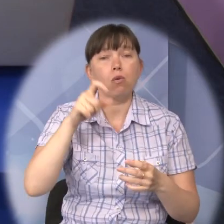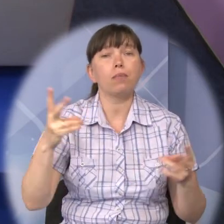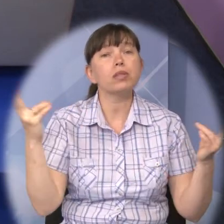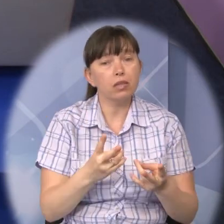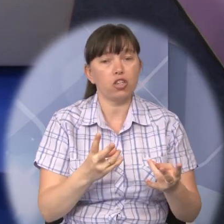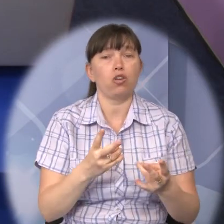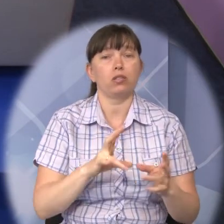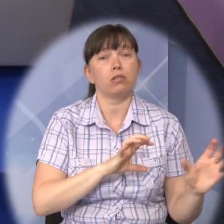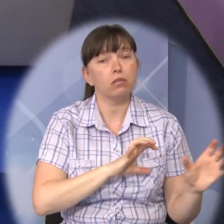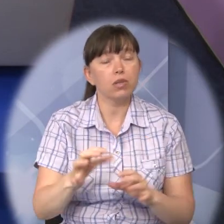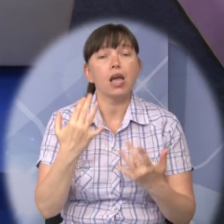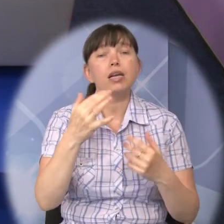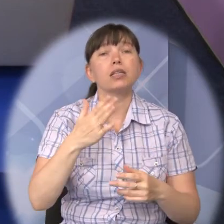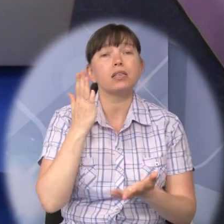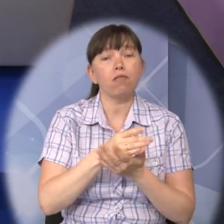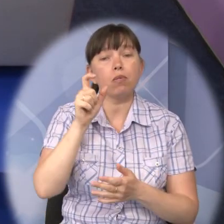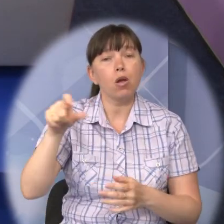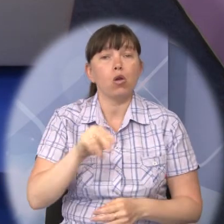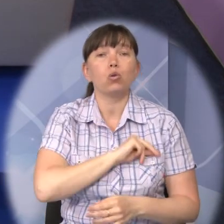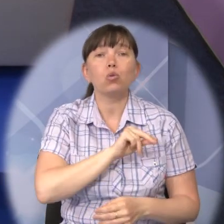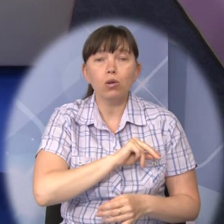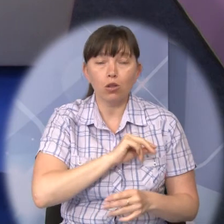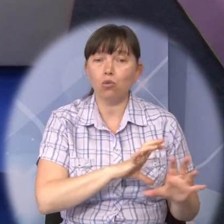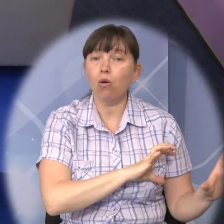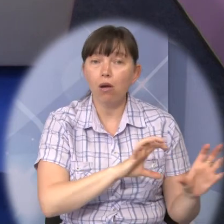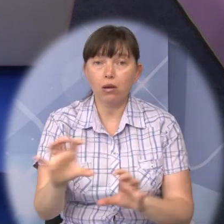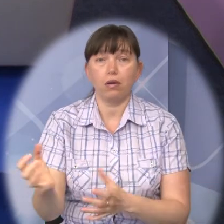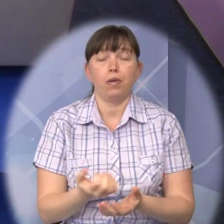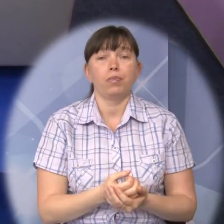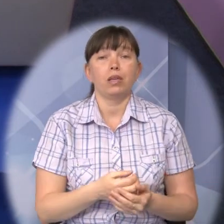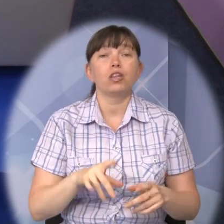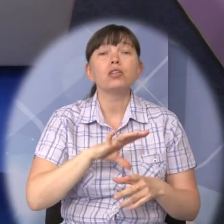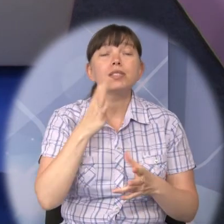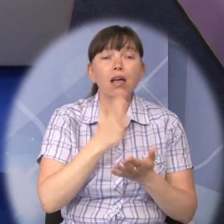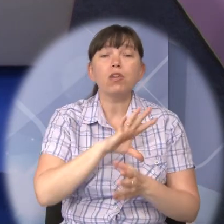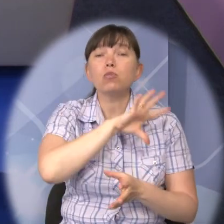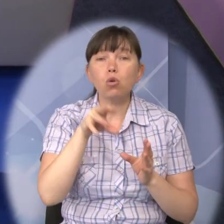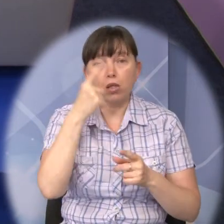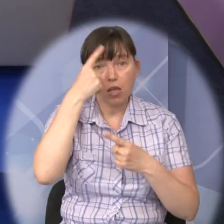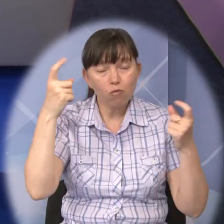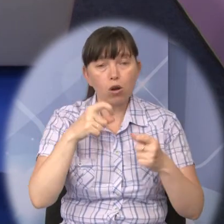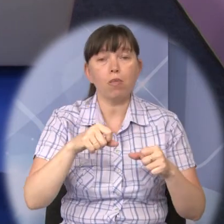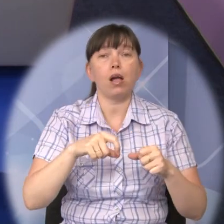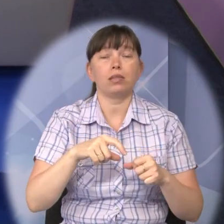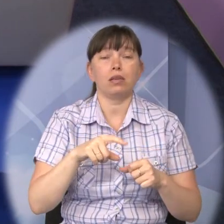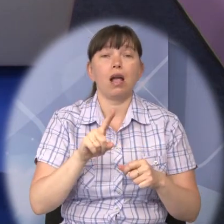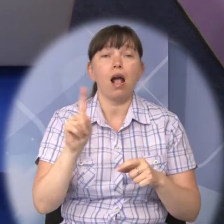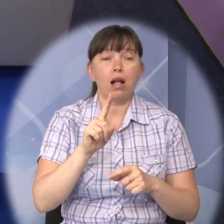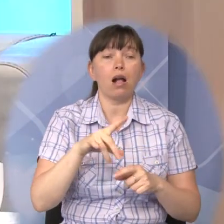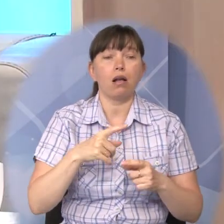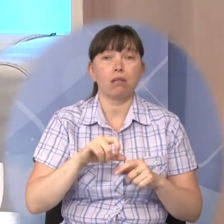îngrijire la domiciliu, câți prestatori avem în țară și toată informația necesară ca să poată acționa și autoritățile mai